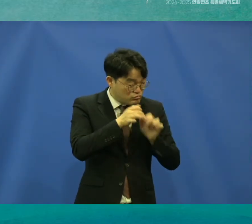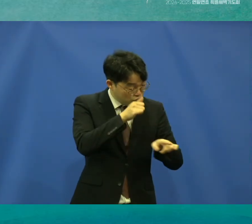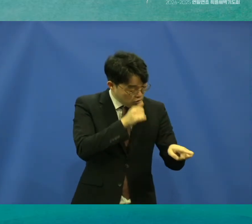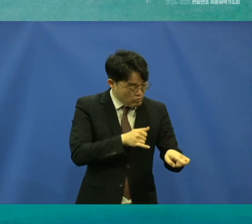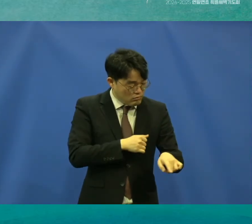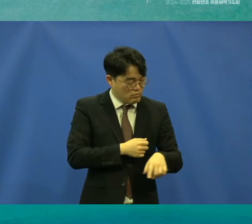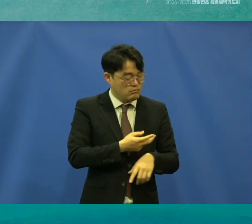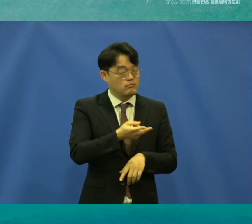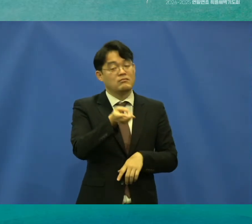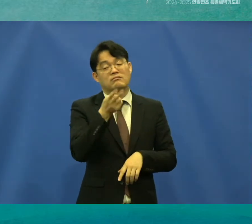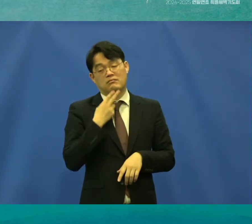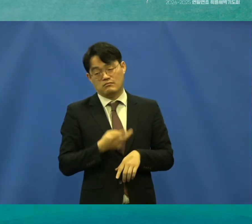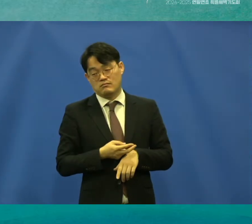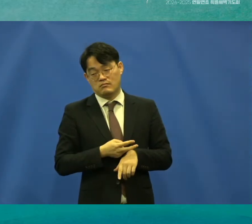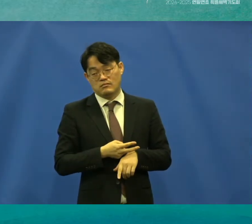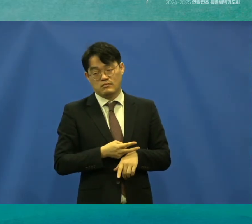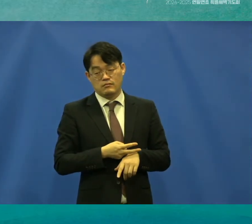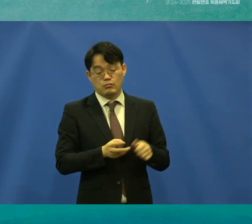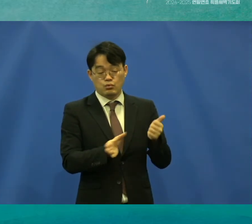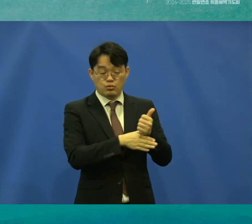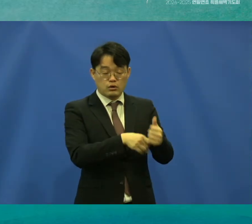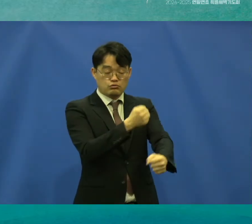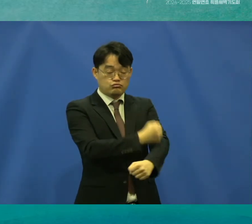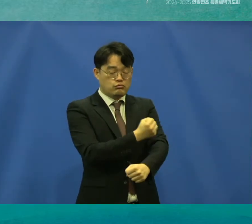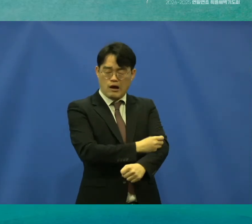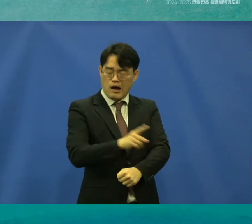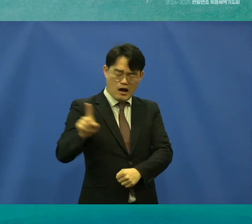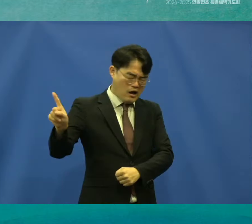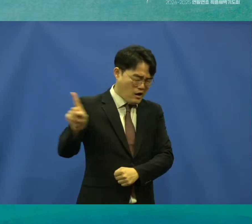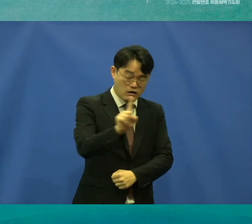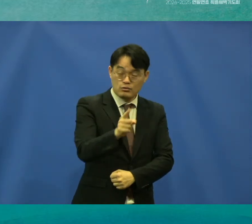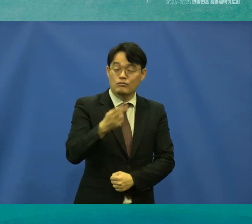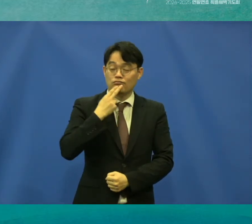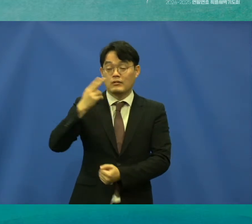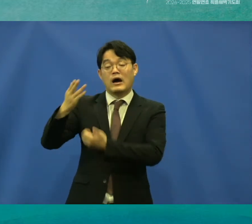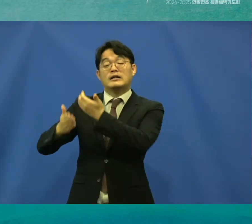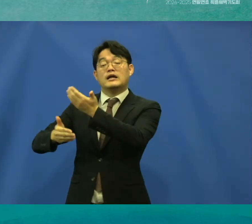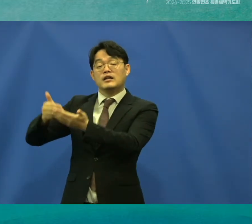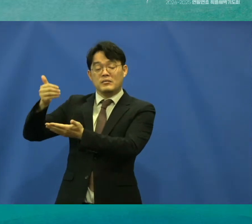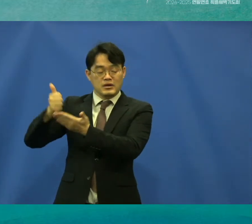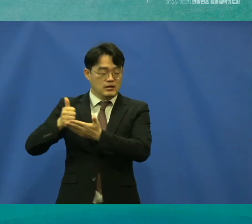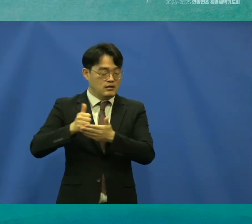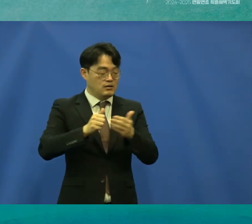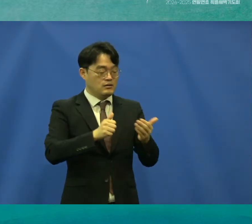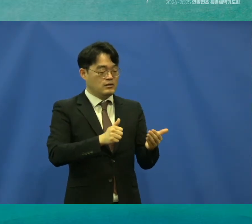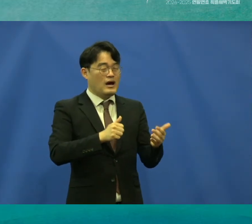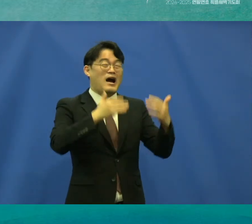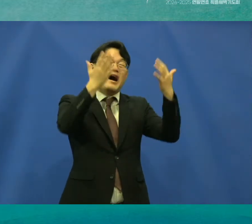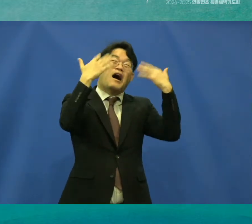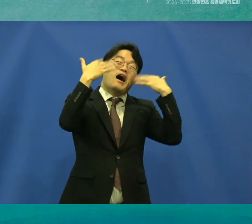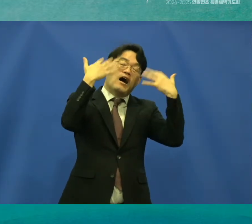자기가 수고한 게 아니에요. 박넝쿨은 그냥 하나님이 주신 거예요. 그게 은혜예요.